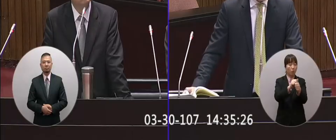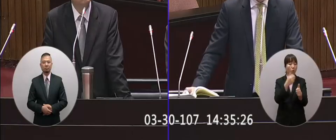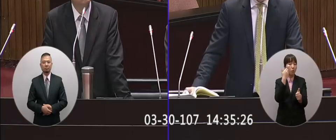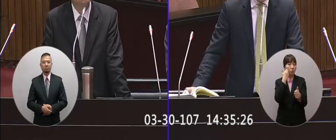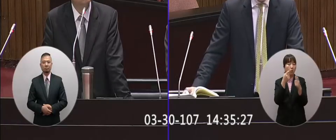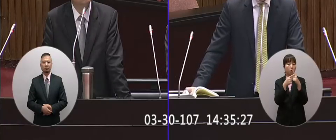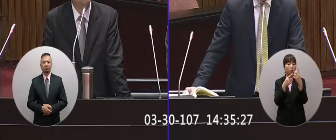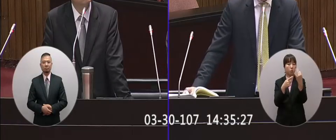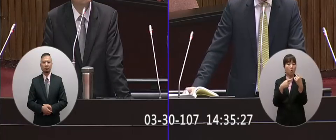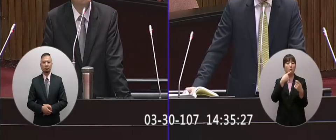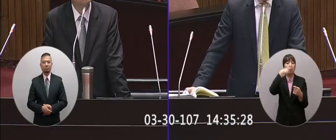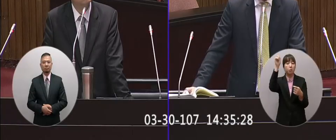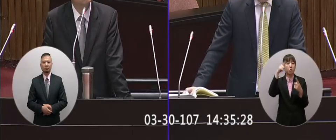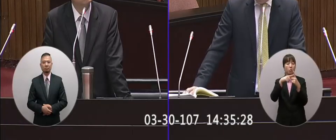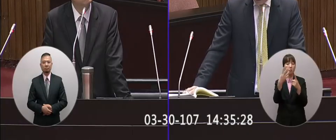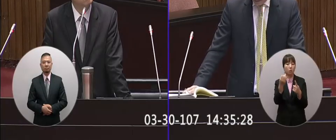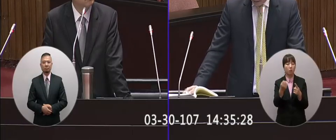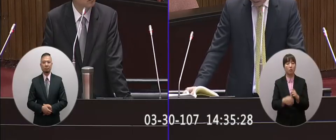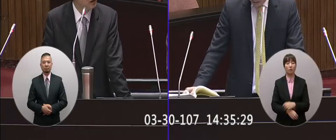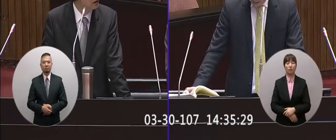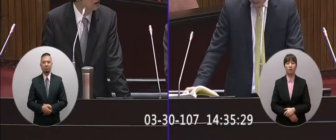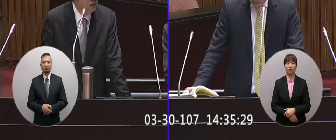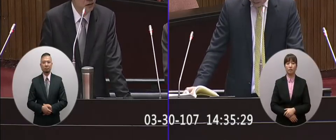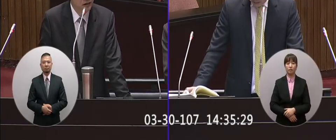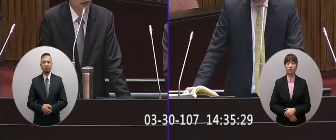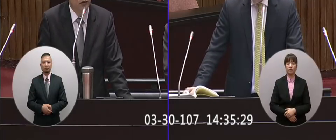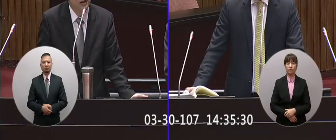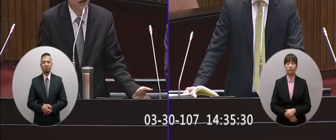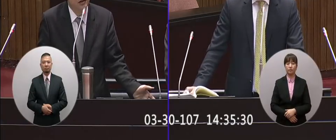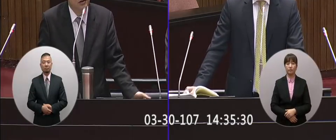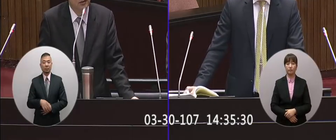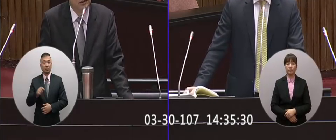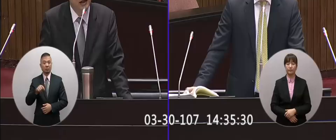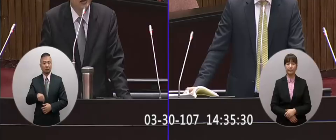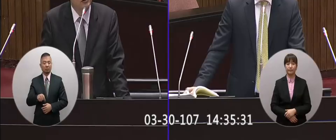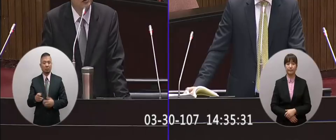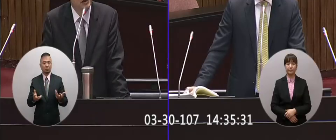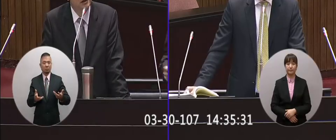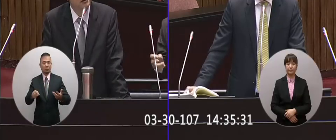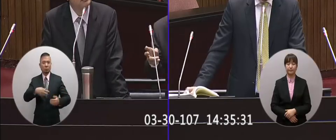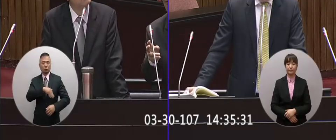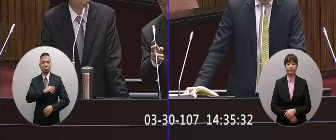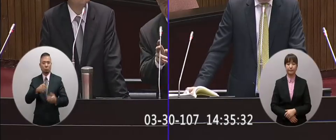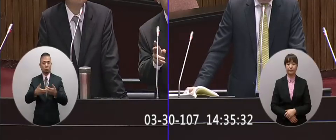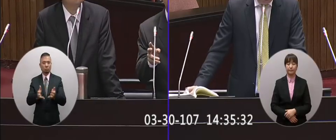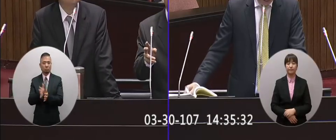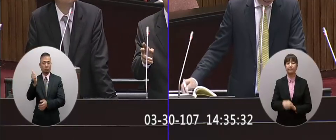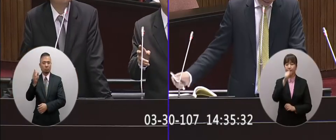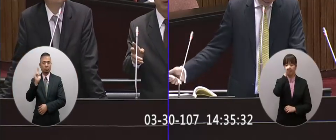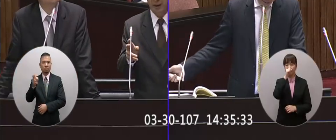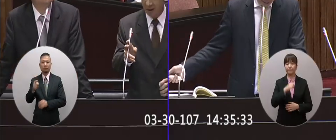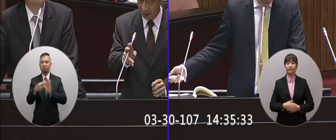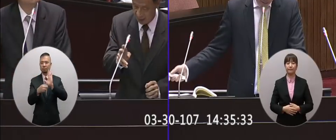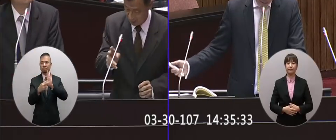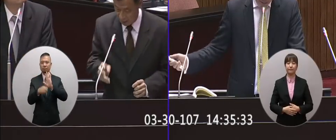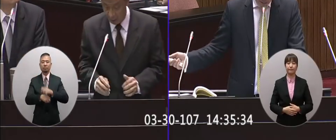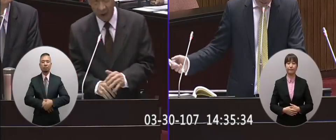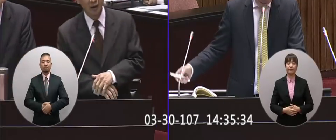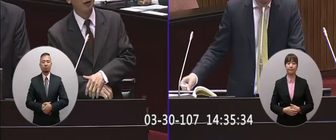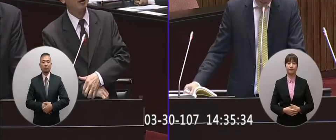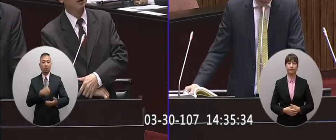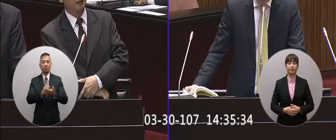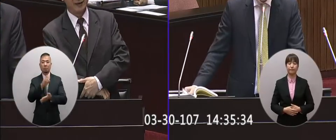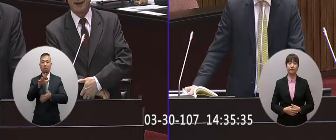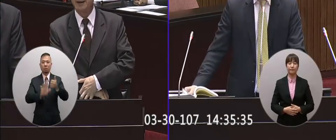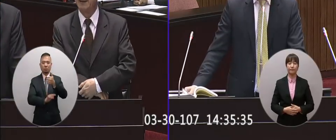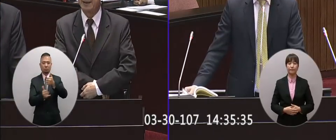少菜虫，起诉了几个人吗？ 这部分我请邱部长跟你说明好吗？ 好， 报告委